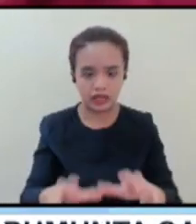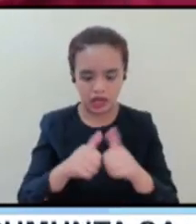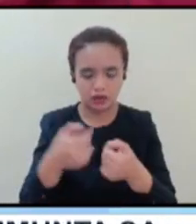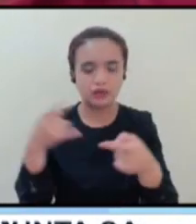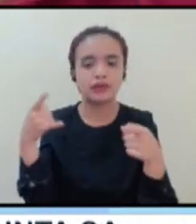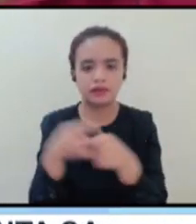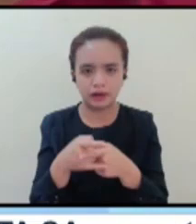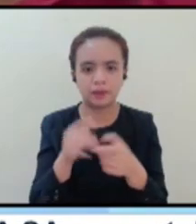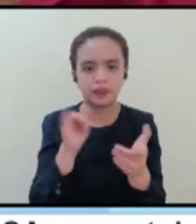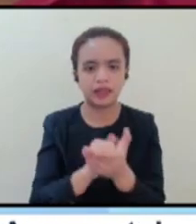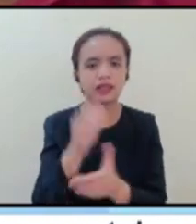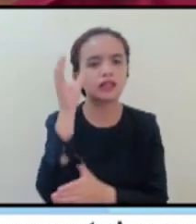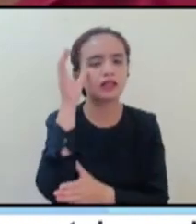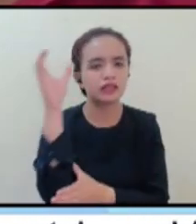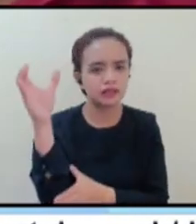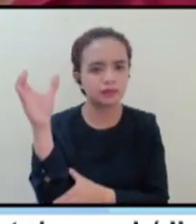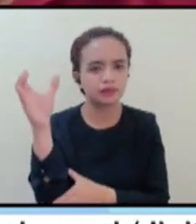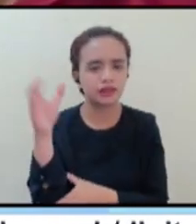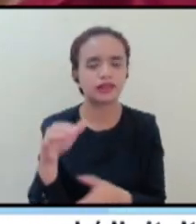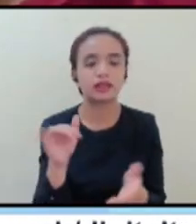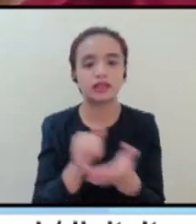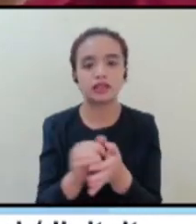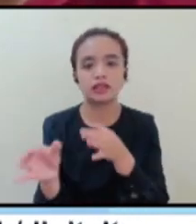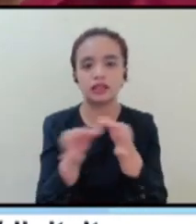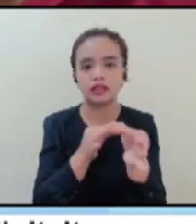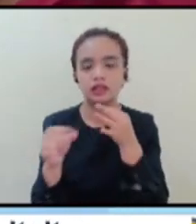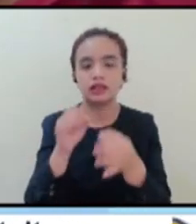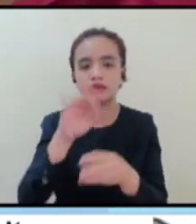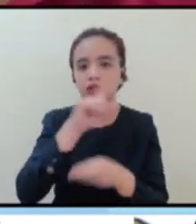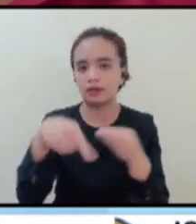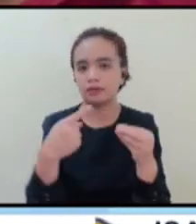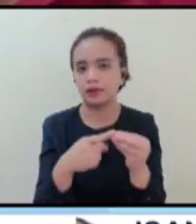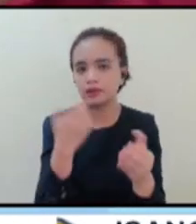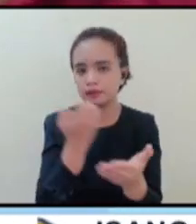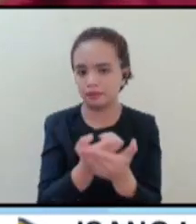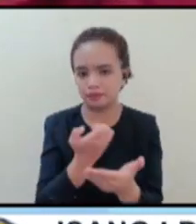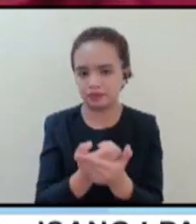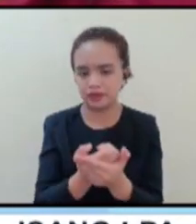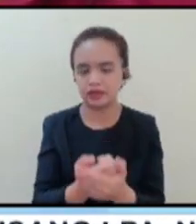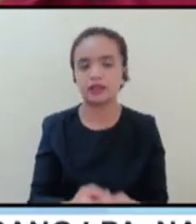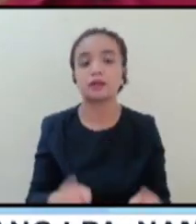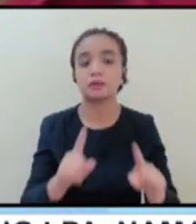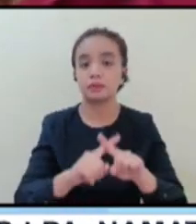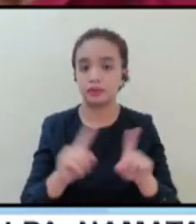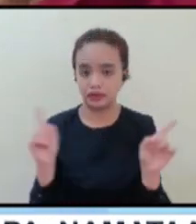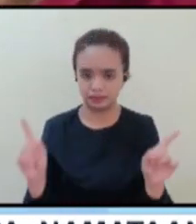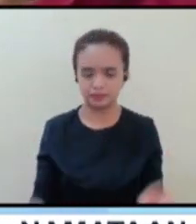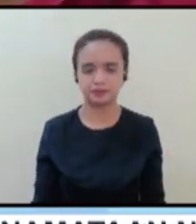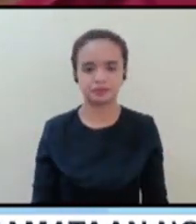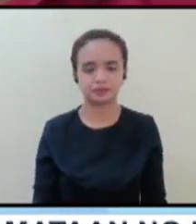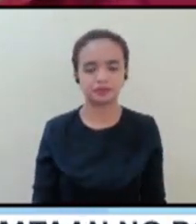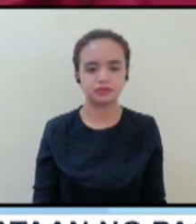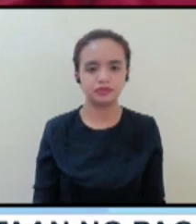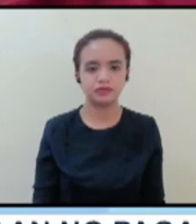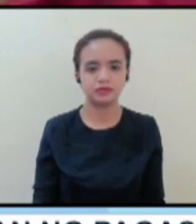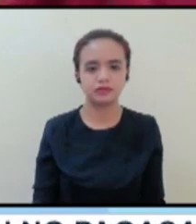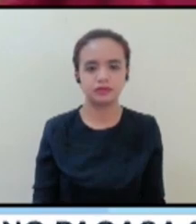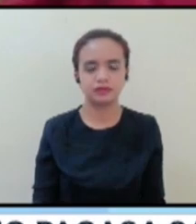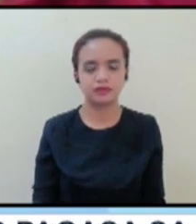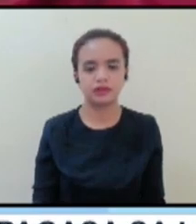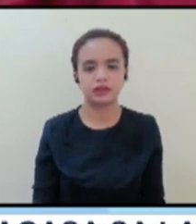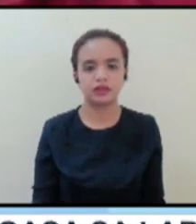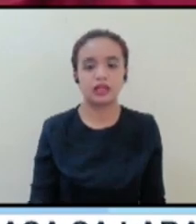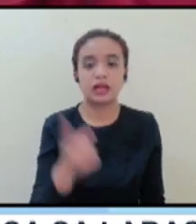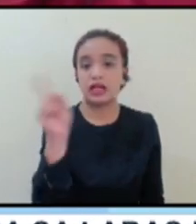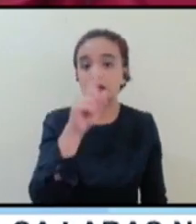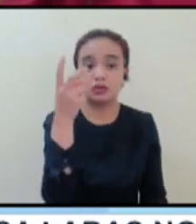pong payak na paliwanag pagdating sa economy subscale. Ganun pa man. You know, ganun pa man. Ang mahirap